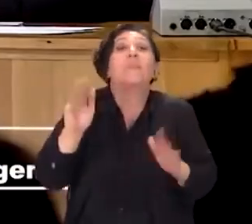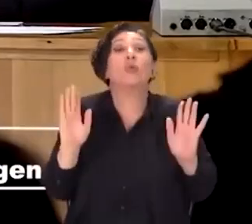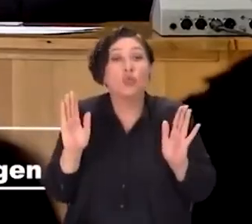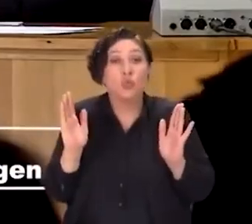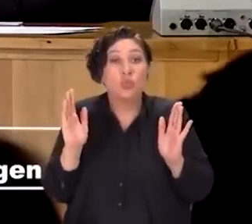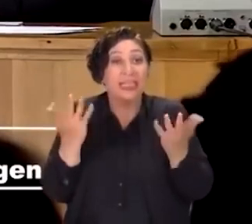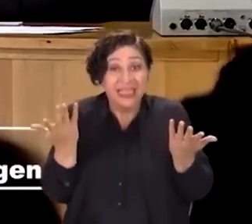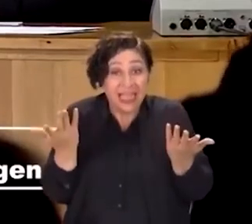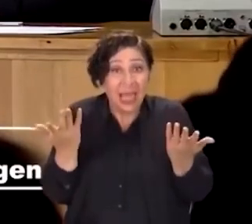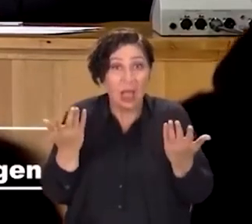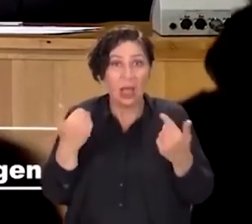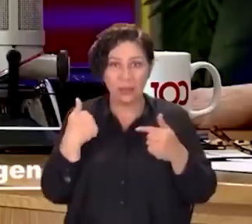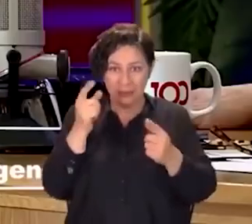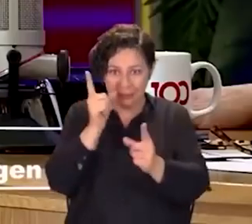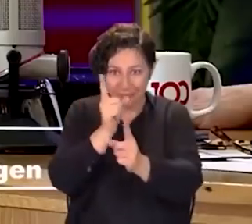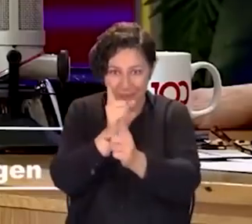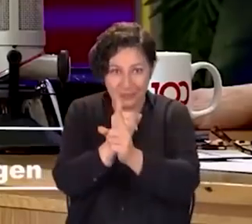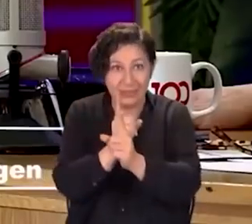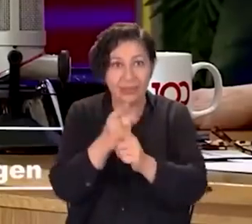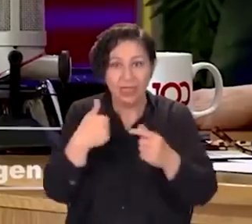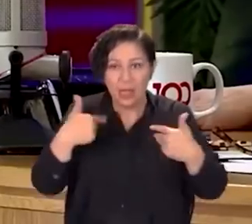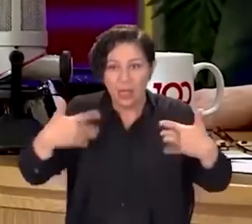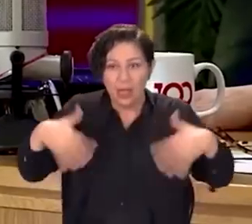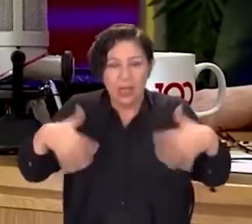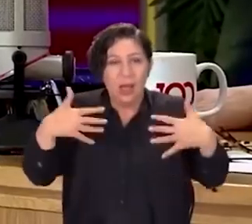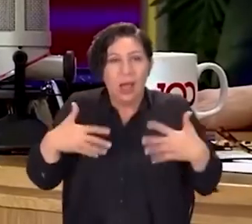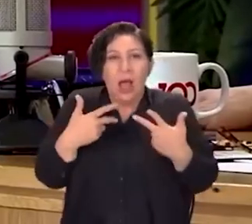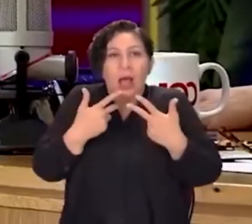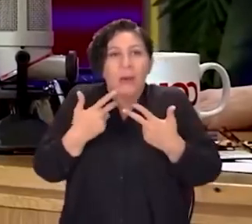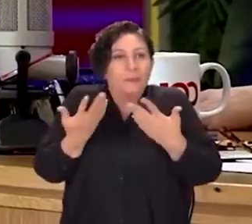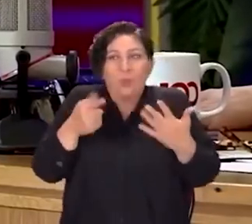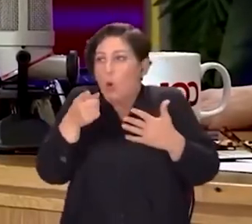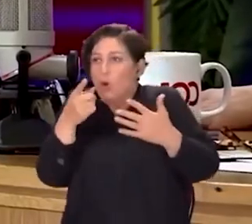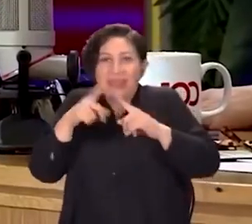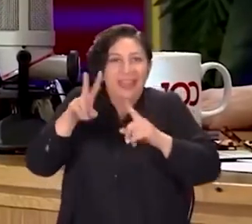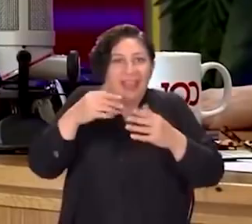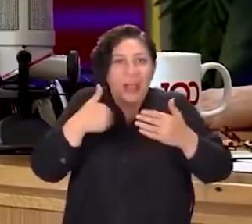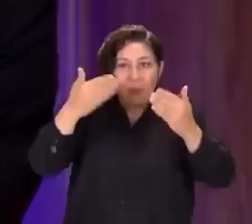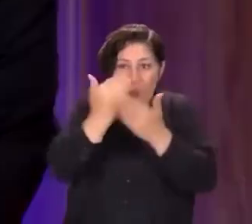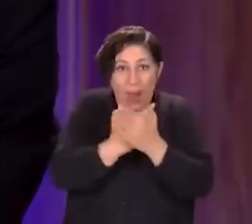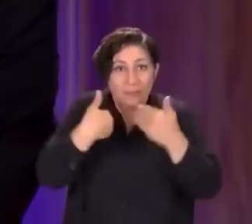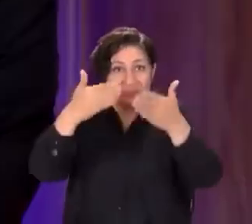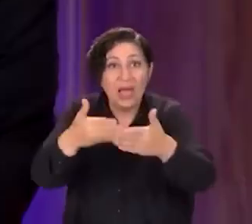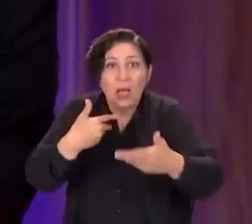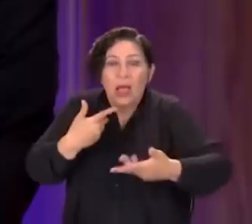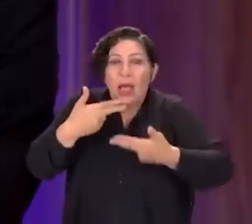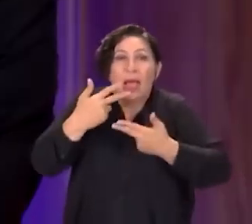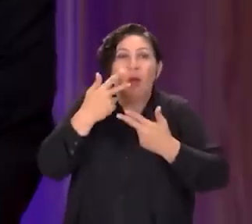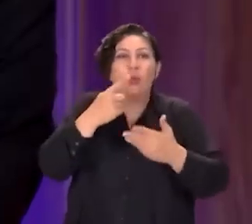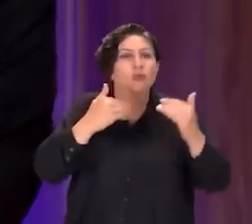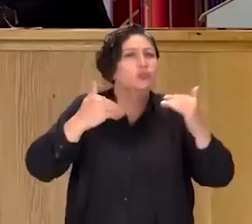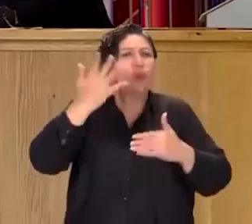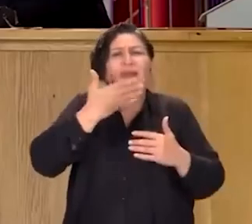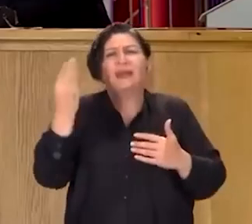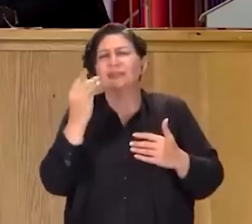işte. Çünkü niye? Yanında da şey olacağım o programda, çünkü o programdaki adam,